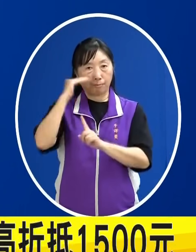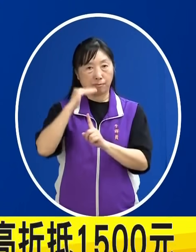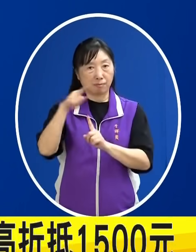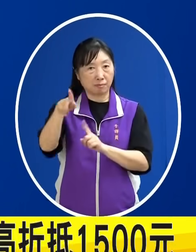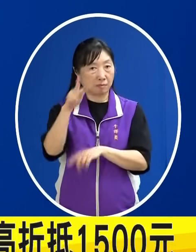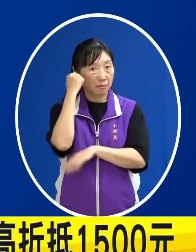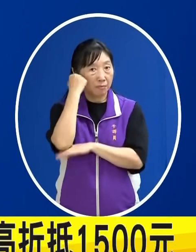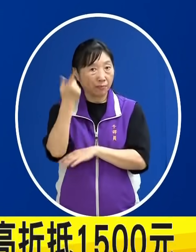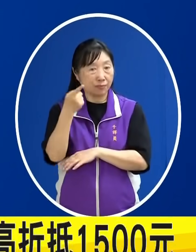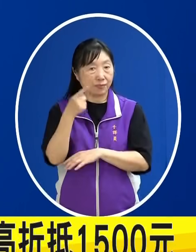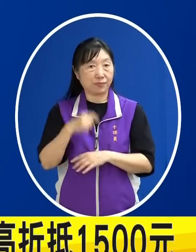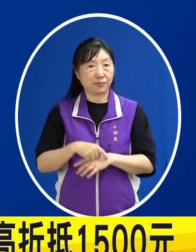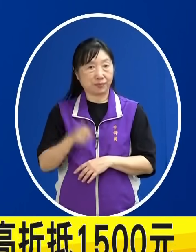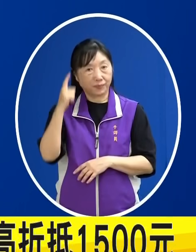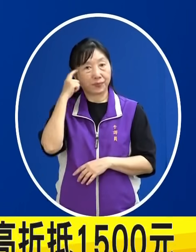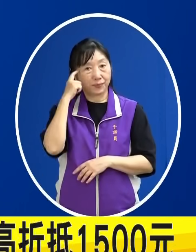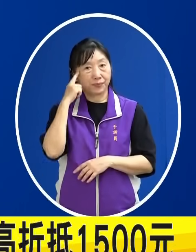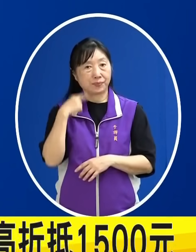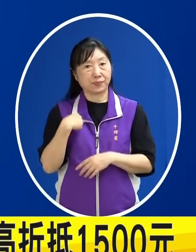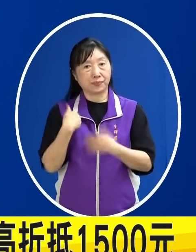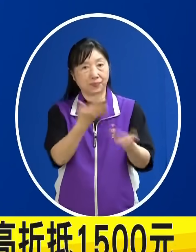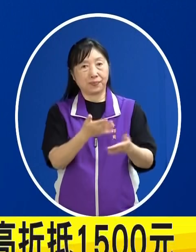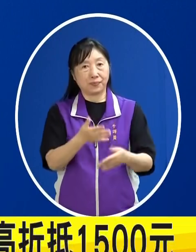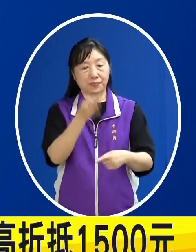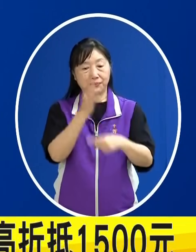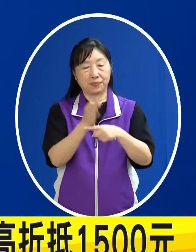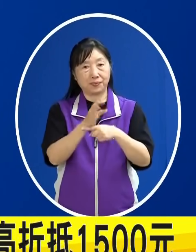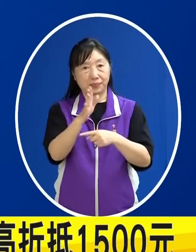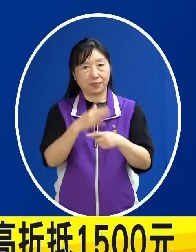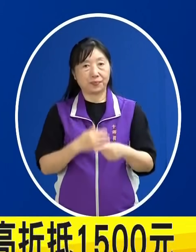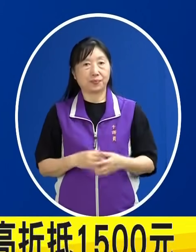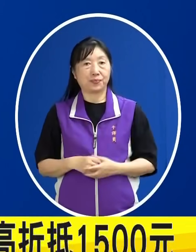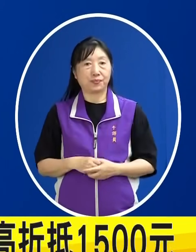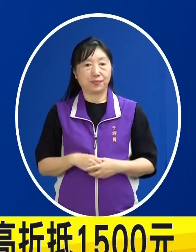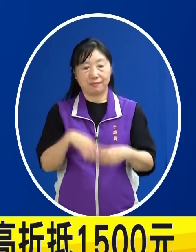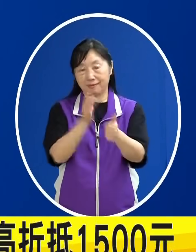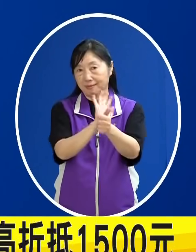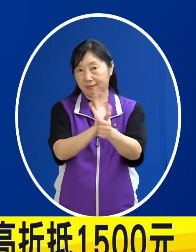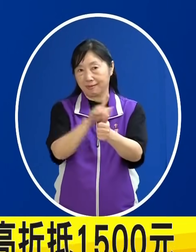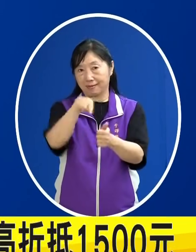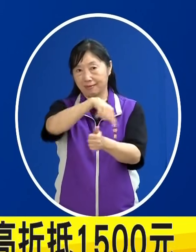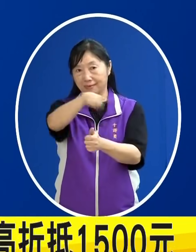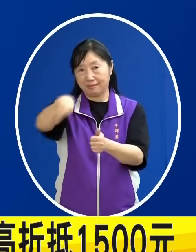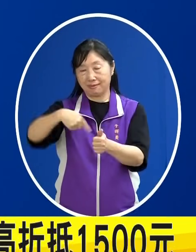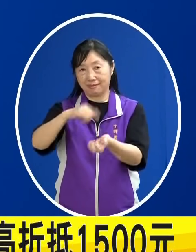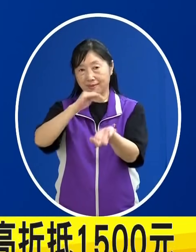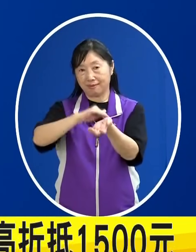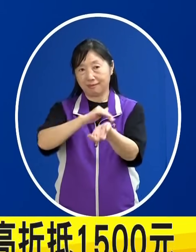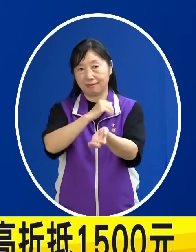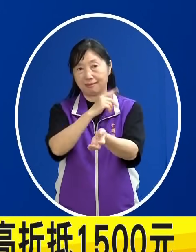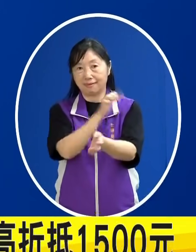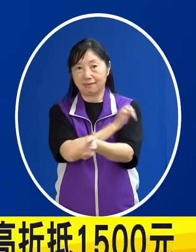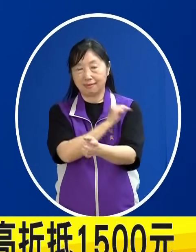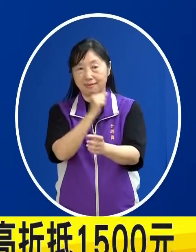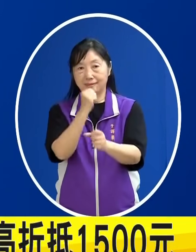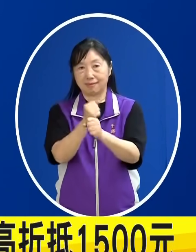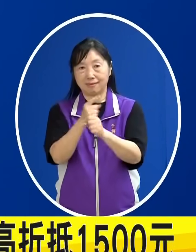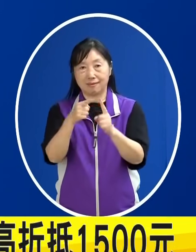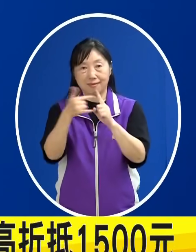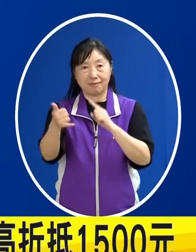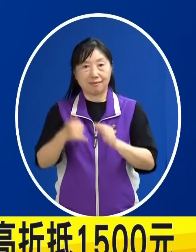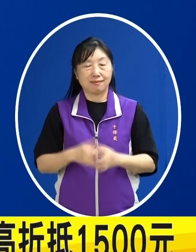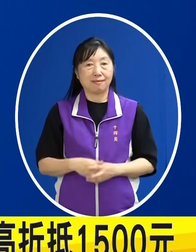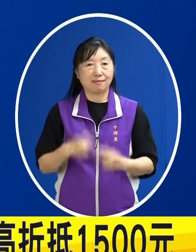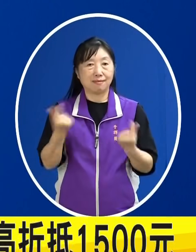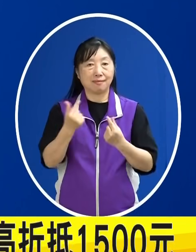认为希望提供优惠来服务这些参与防疫第一线的医护人员哈，这